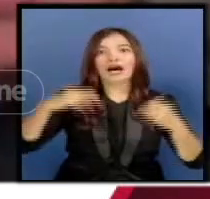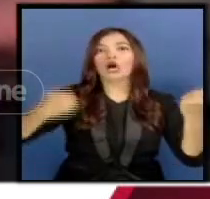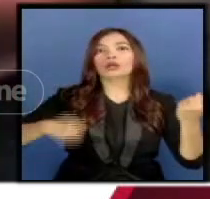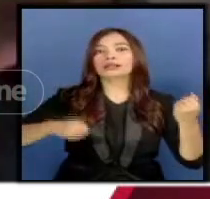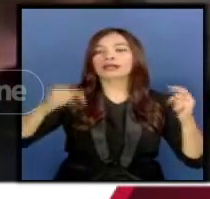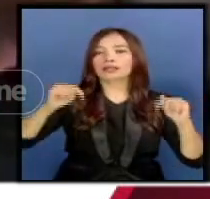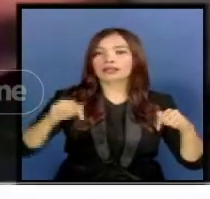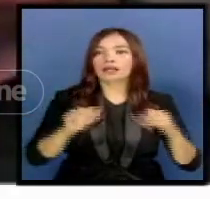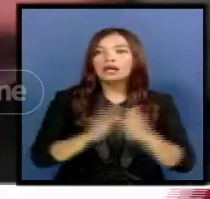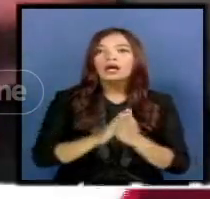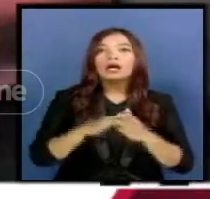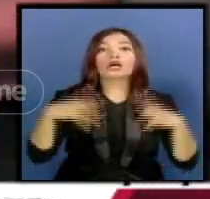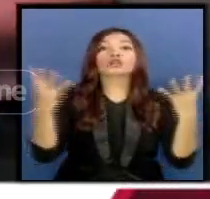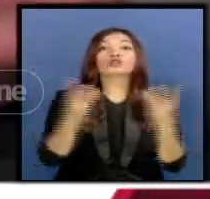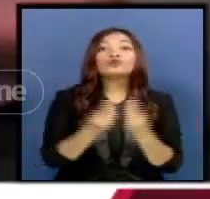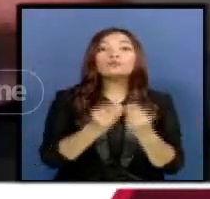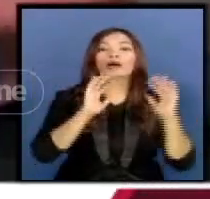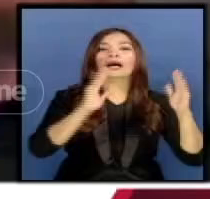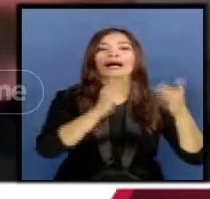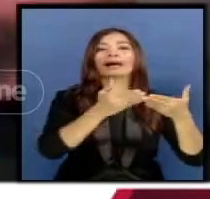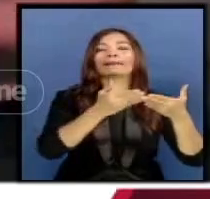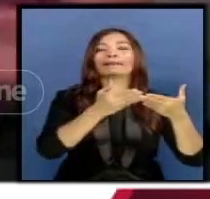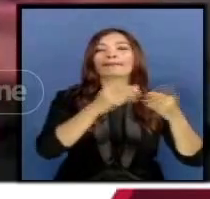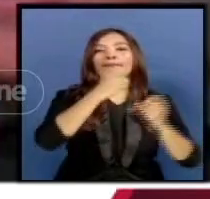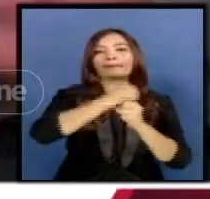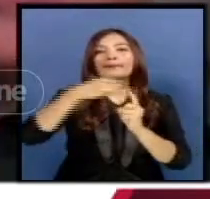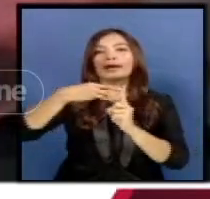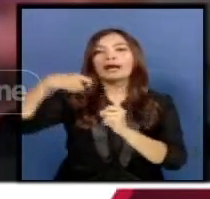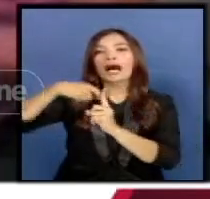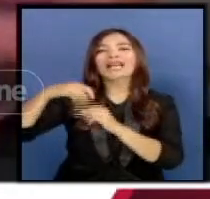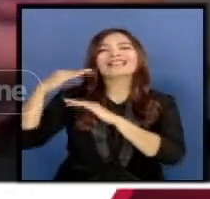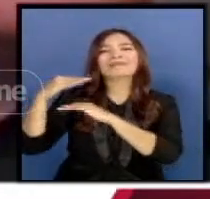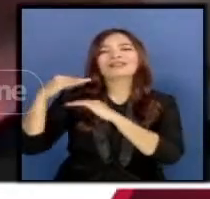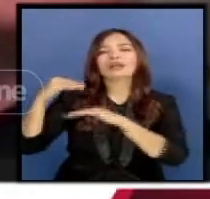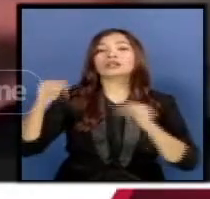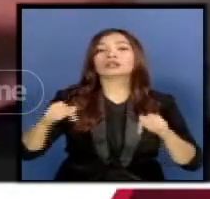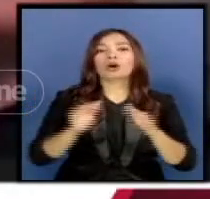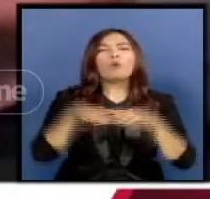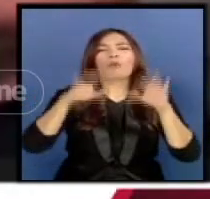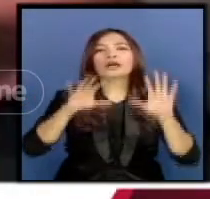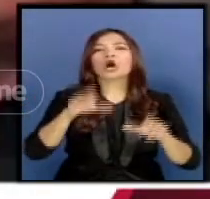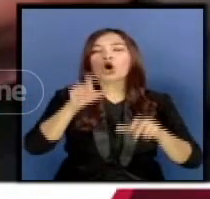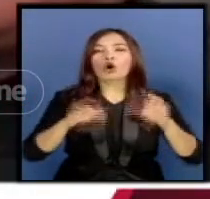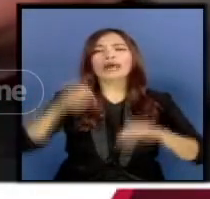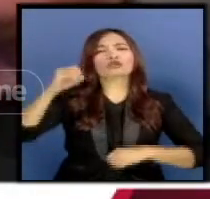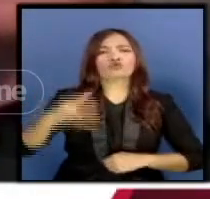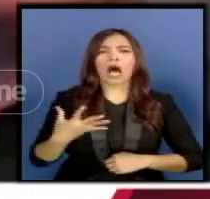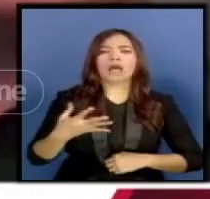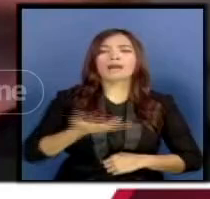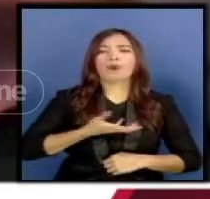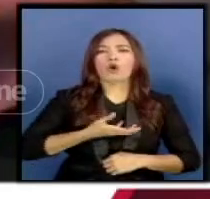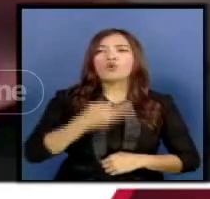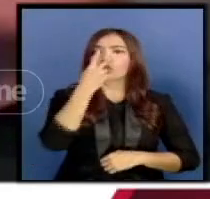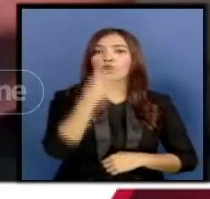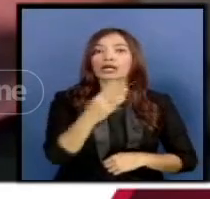lagi, kapasitas di GBK itu sangat terbatas sekali, sedangkan yang mau nonton itu jutaan. Mungkin yang mau nonton